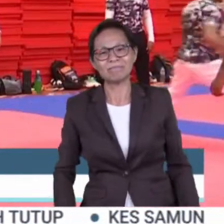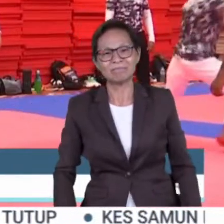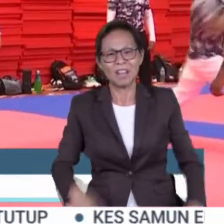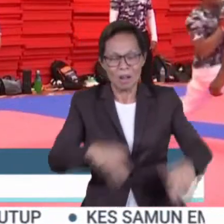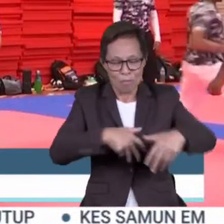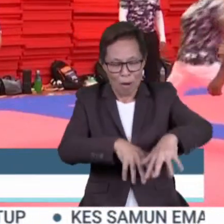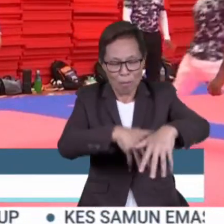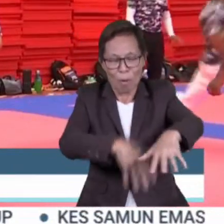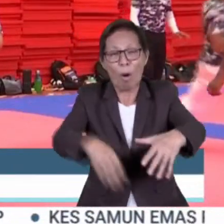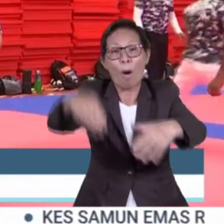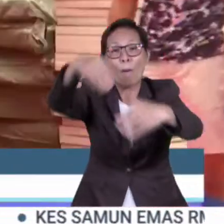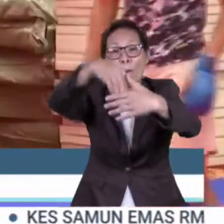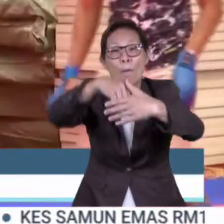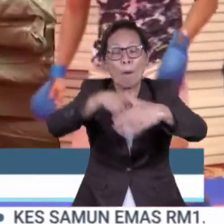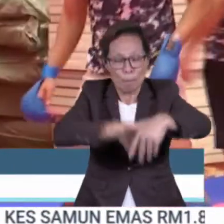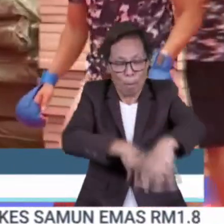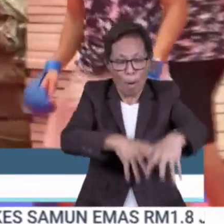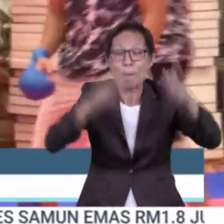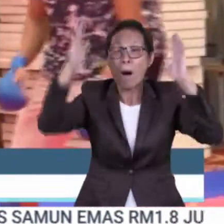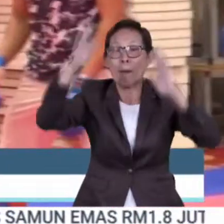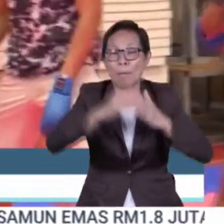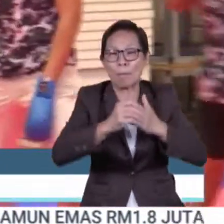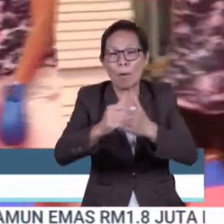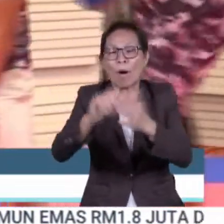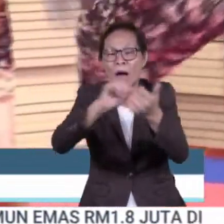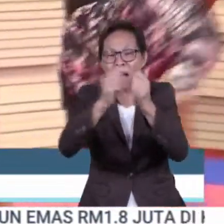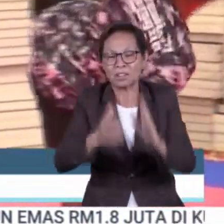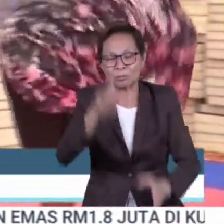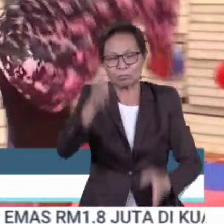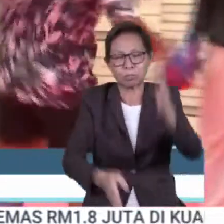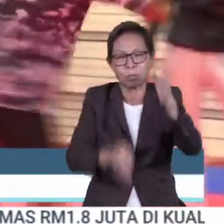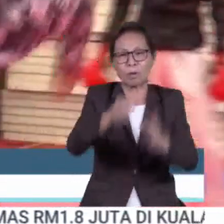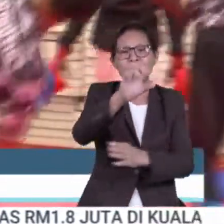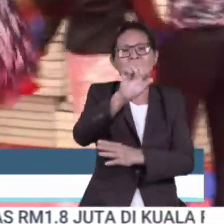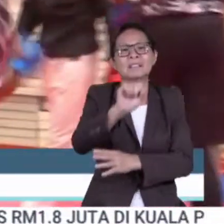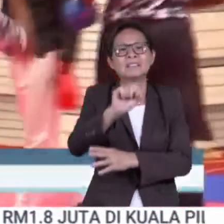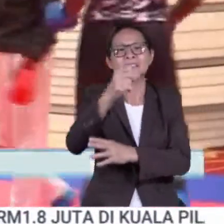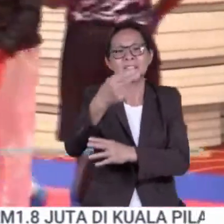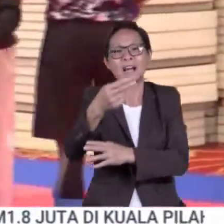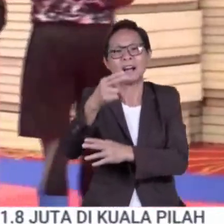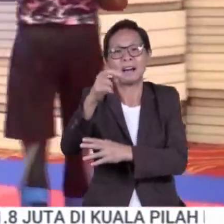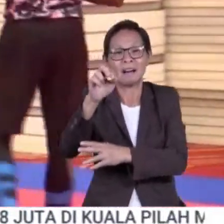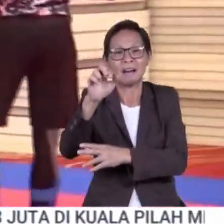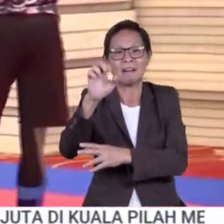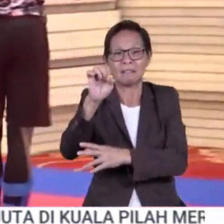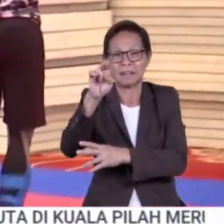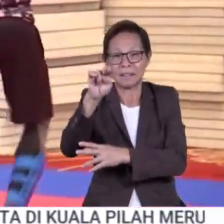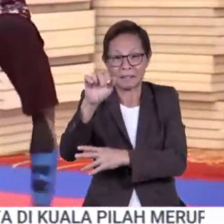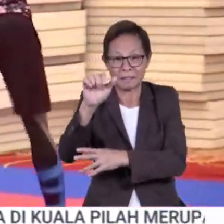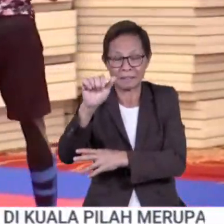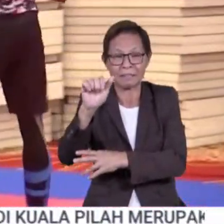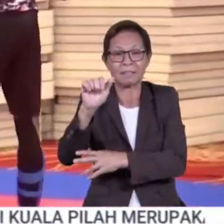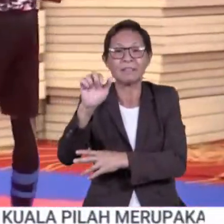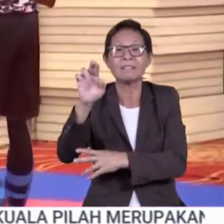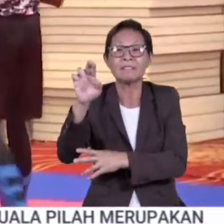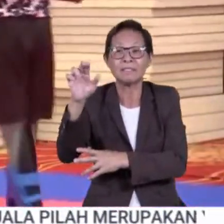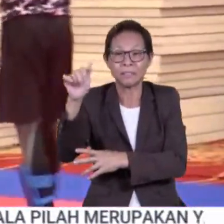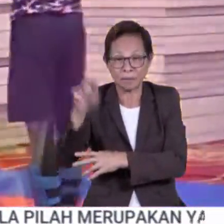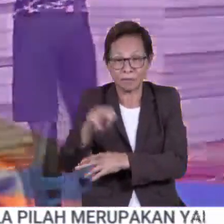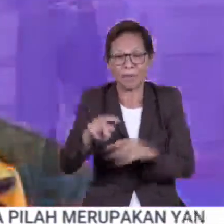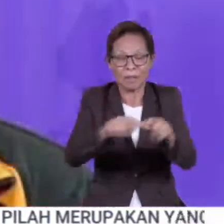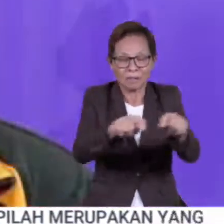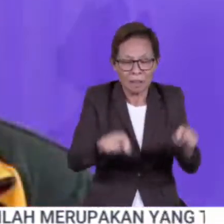Perorakan masuk kontingen negara akan diketuai atlet karate R. Shamendran. Stadium Morodok Teko bakal menjadi venue